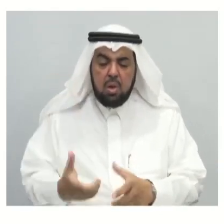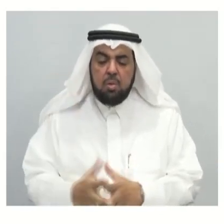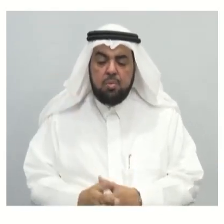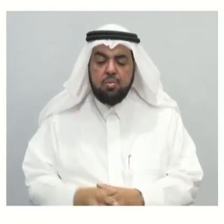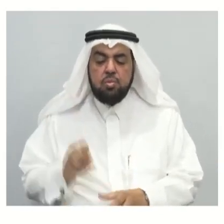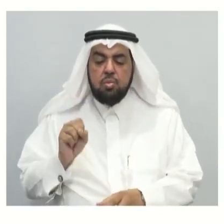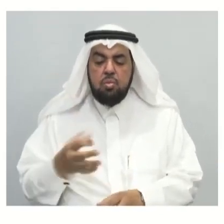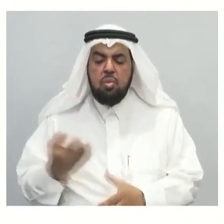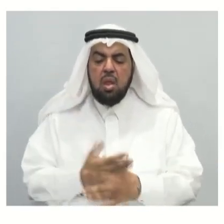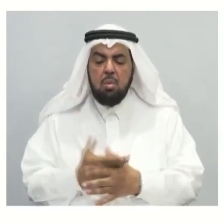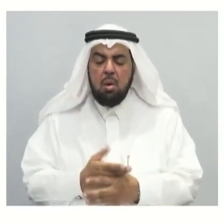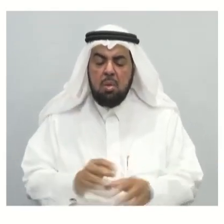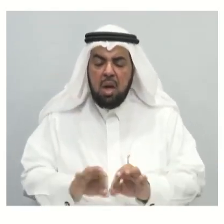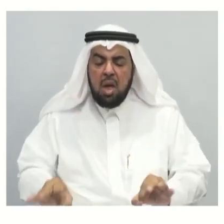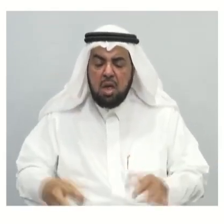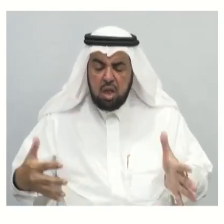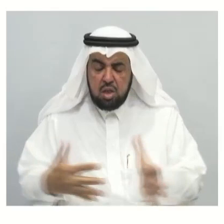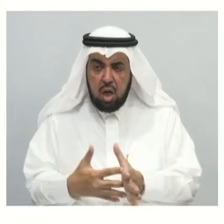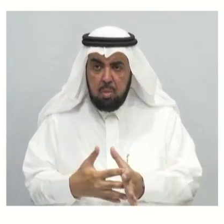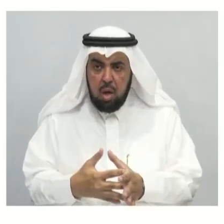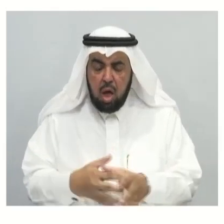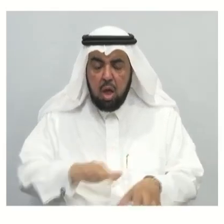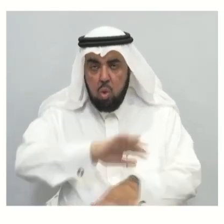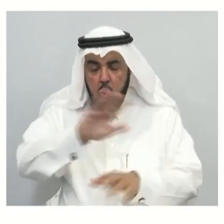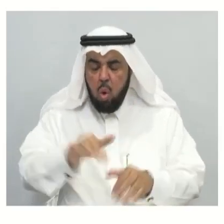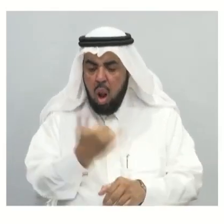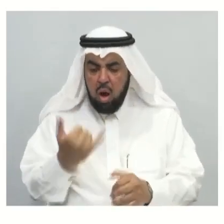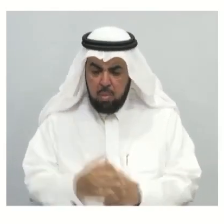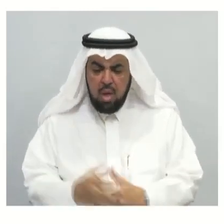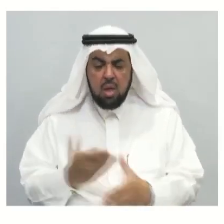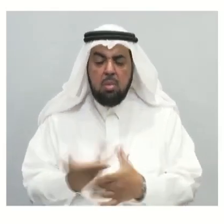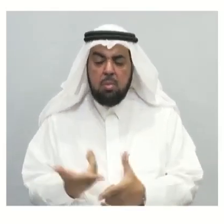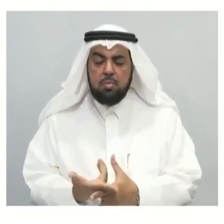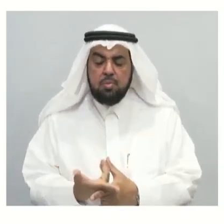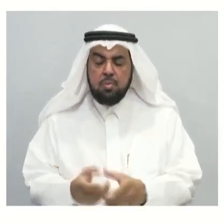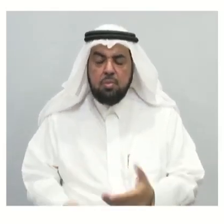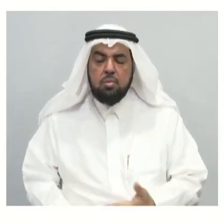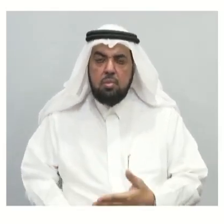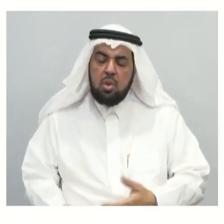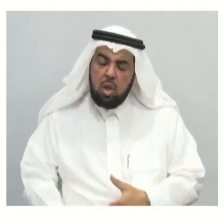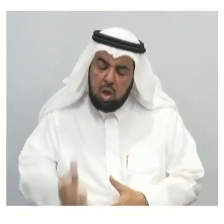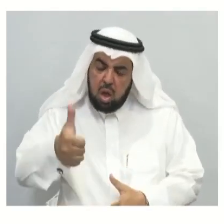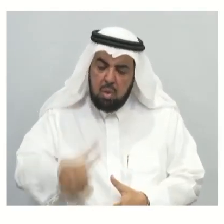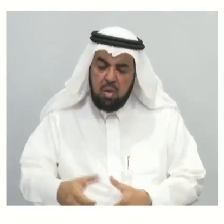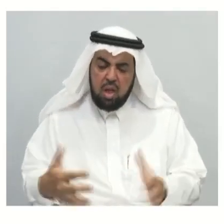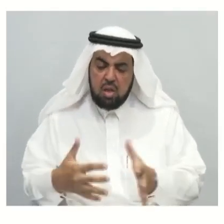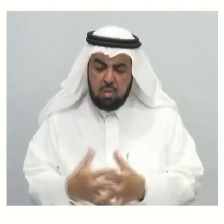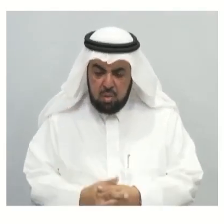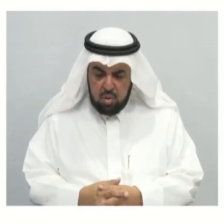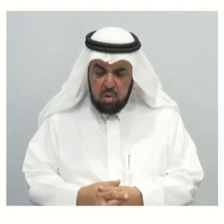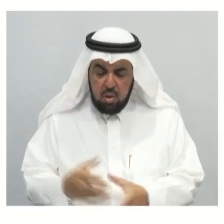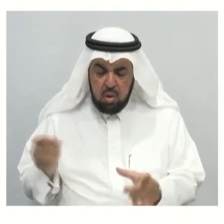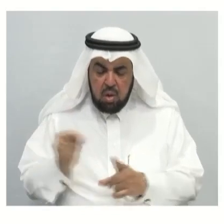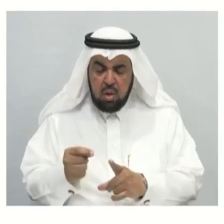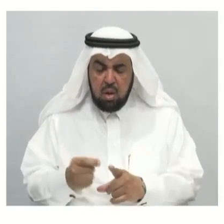يعلل نشاه جامعه الدول العربيه ما الاسباب التي دعت الى قيام هذه الجامعه ايضا يعدد